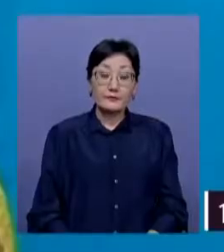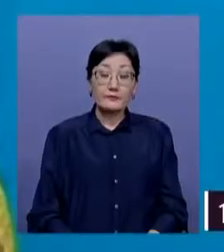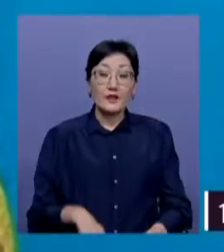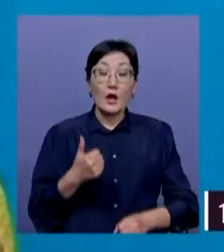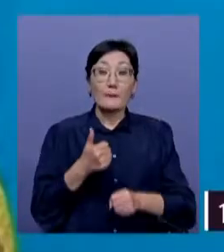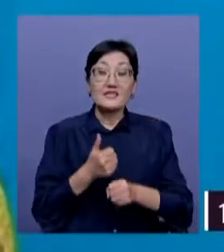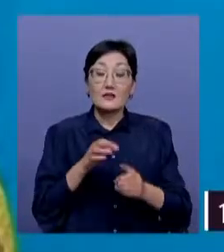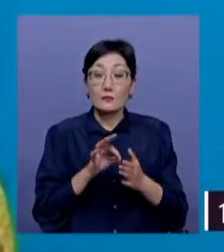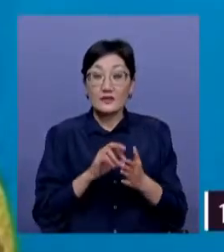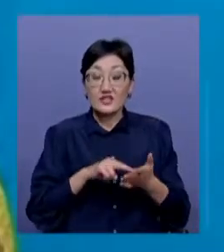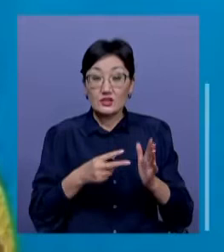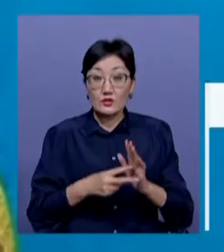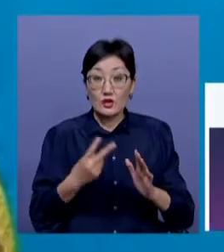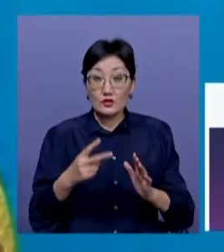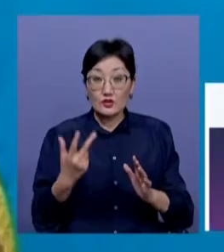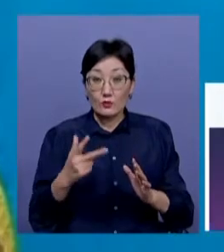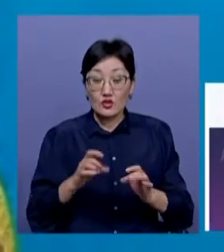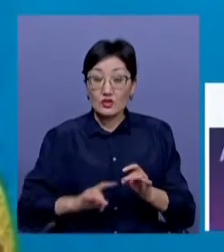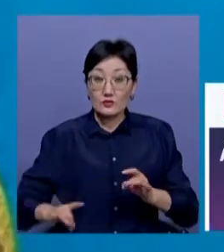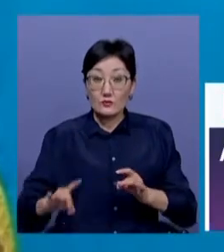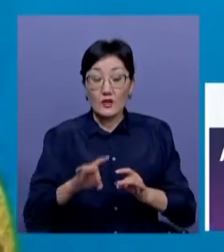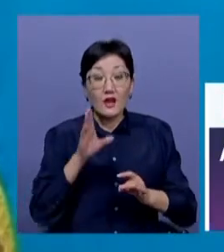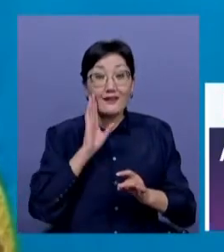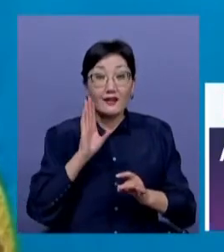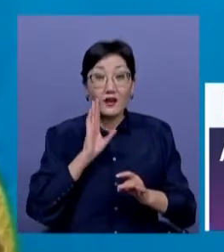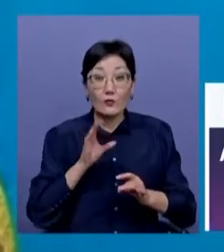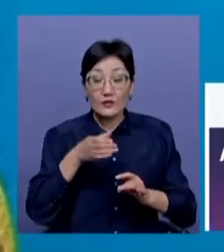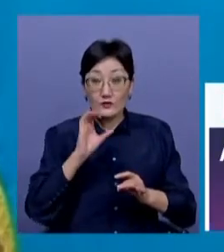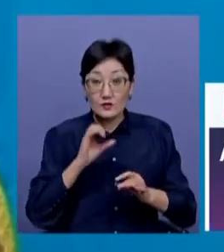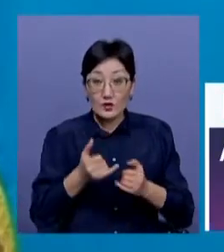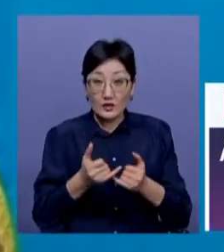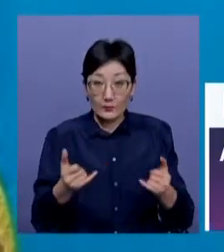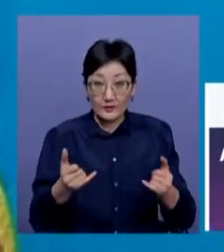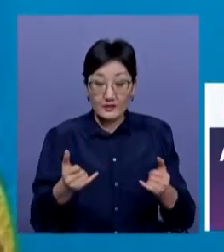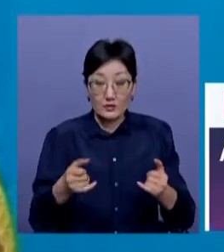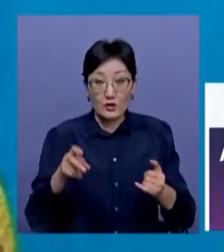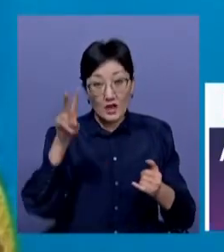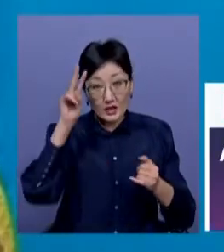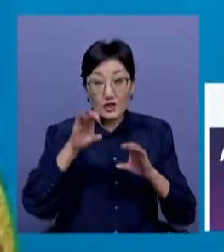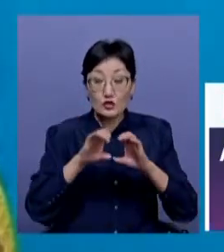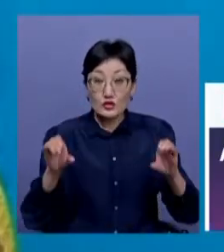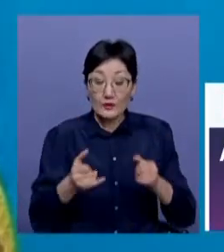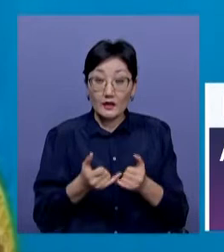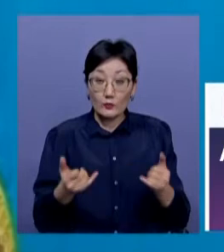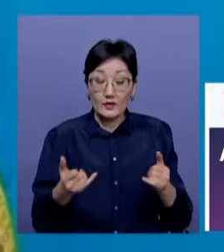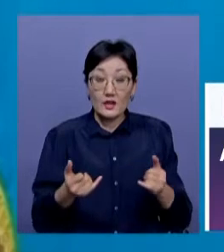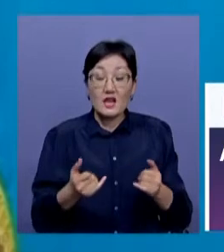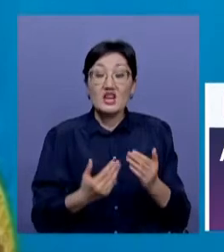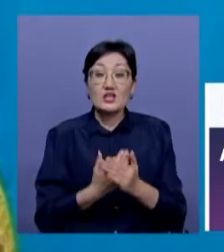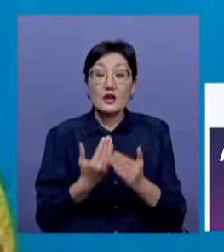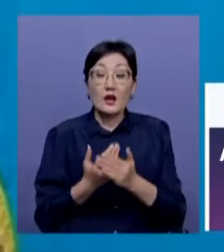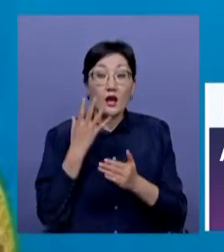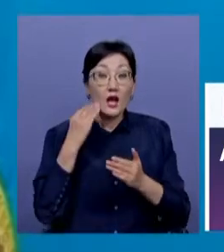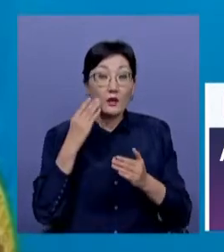Бастапқы мақсат осы 23 ауданды ауыз суменен кәрізбенен қамтамасыз ету. Оны біз жаңа өзіміздің жаңа